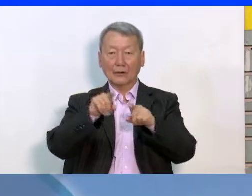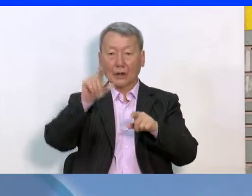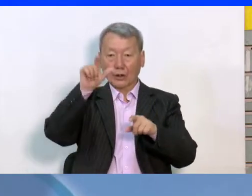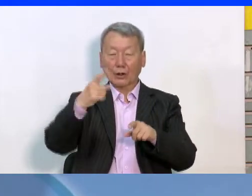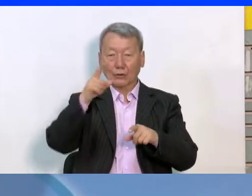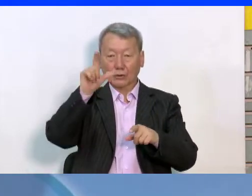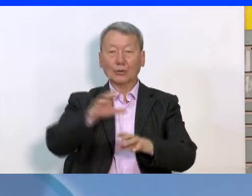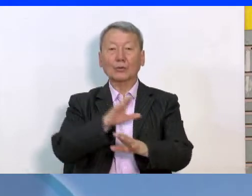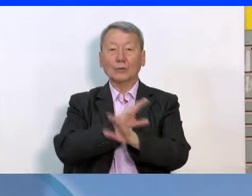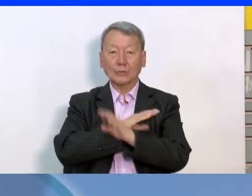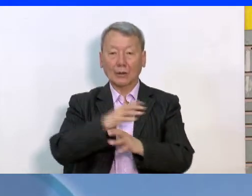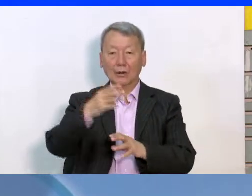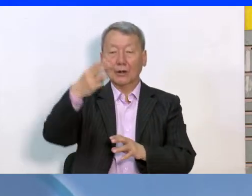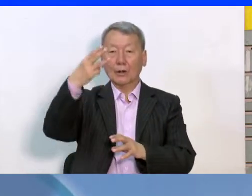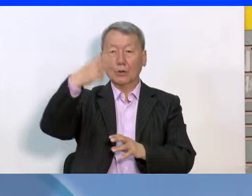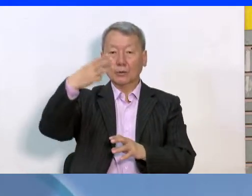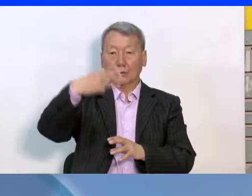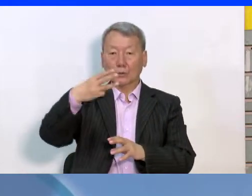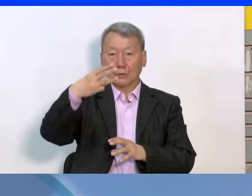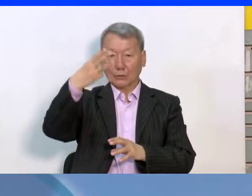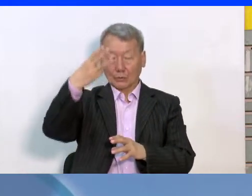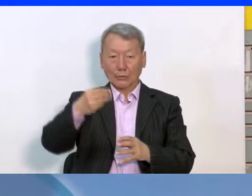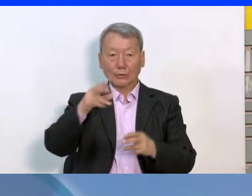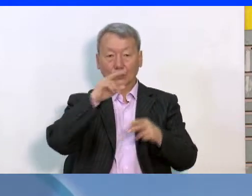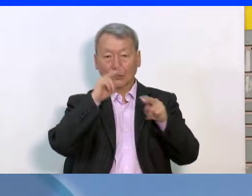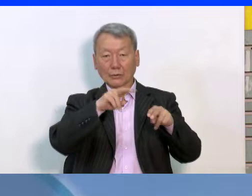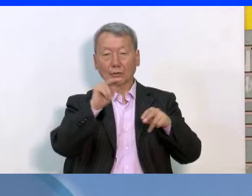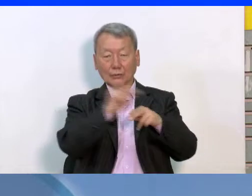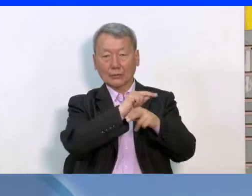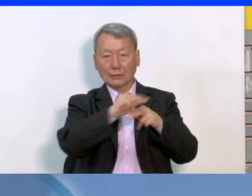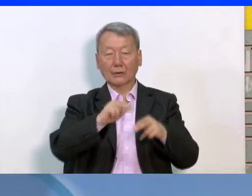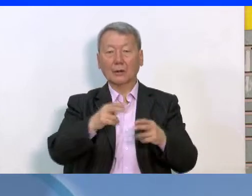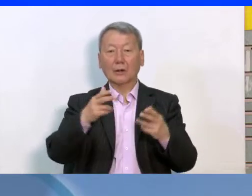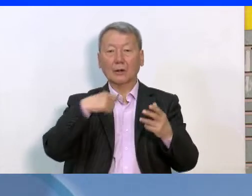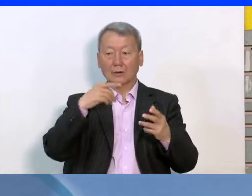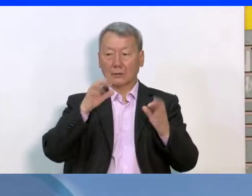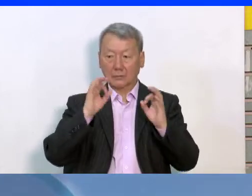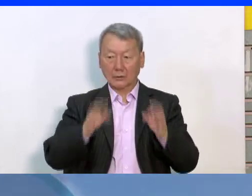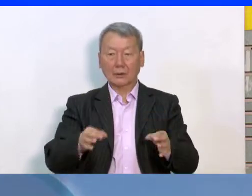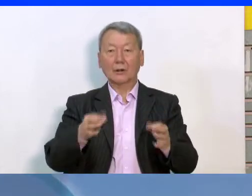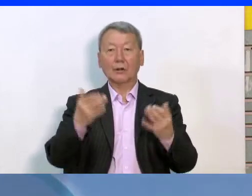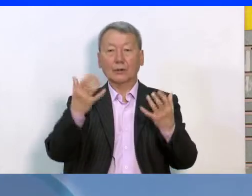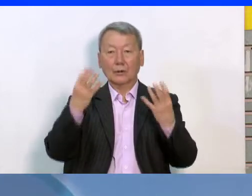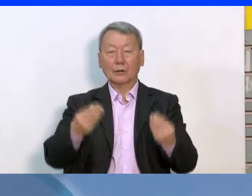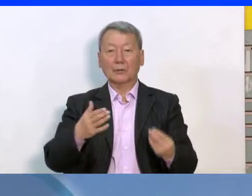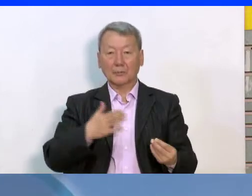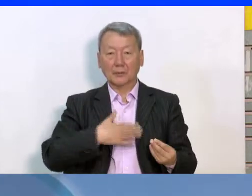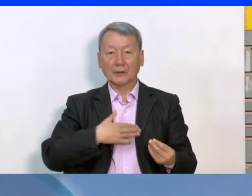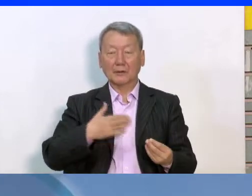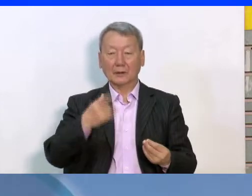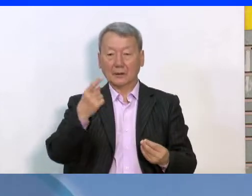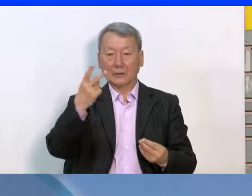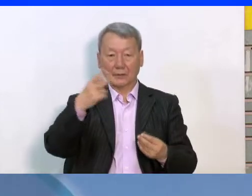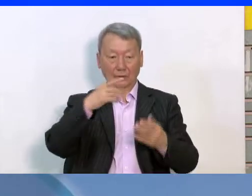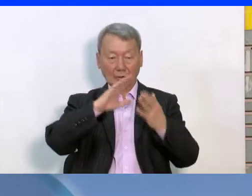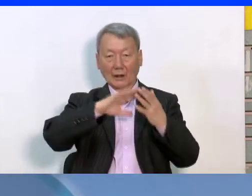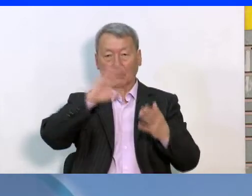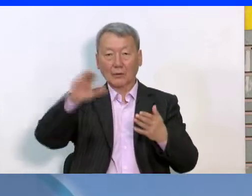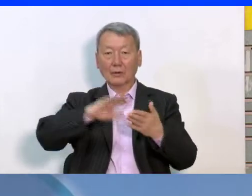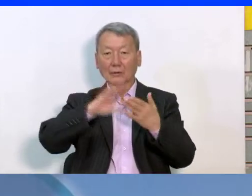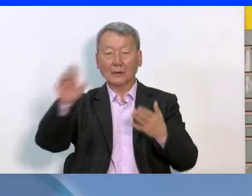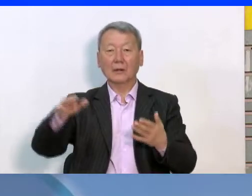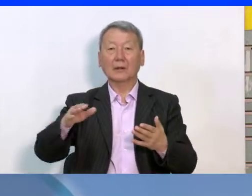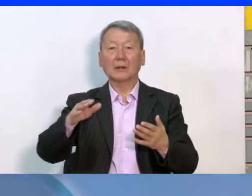болгон. 38 бүгүнкү күндө дарыланууда. Ооба, туура айтасыз, бүгүндөрү бизде дагы бирден экиден чыгып атат.